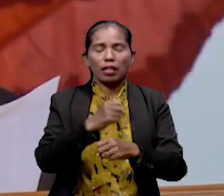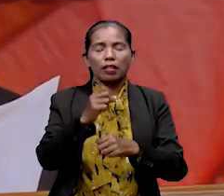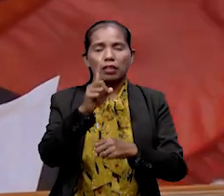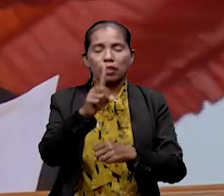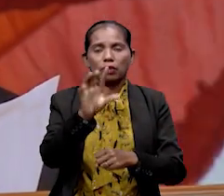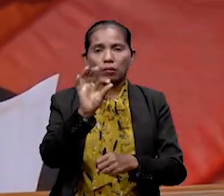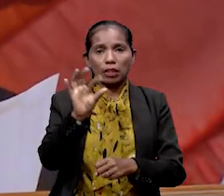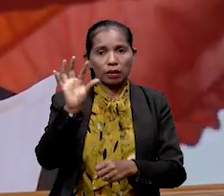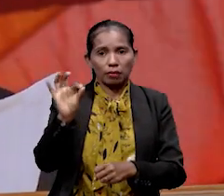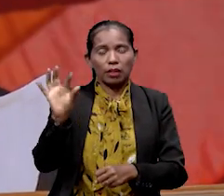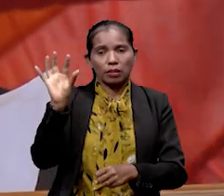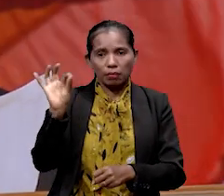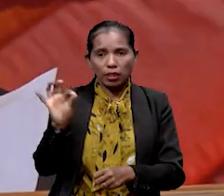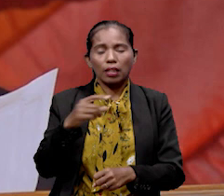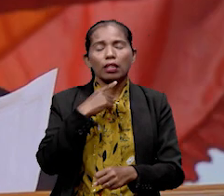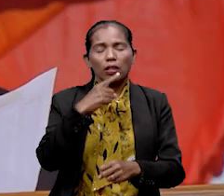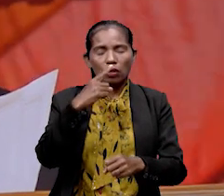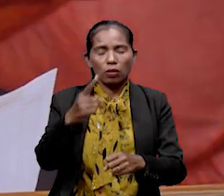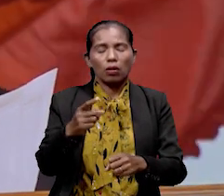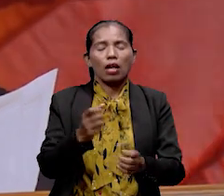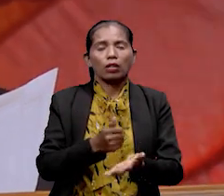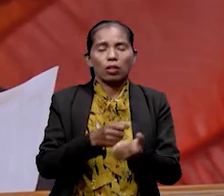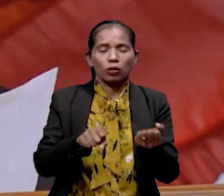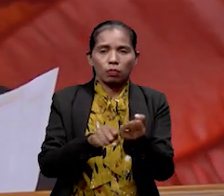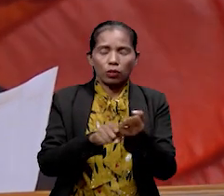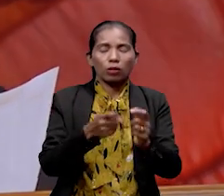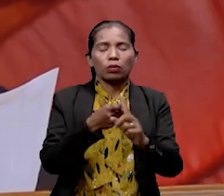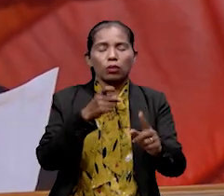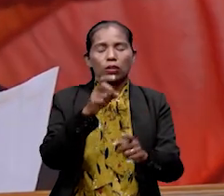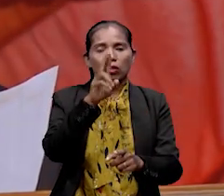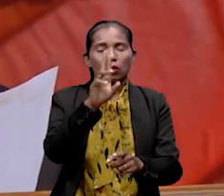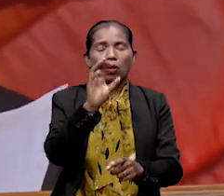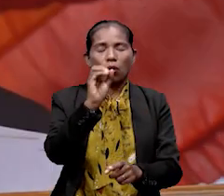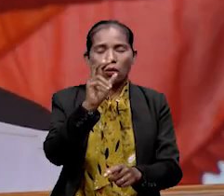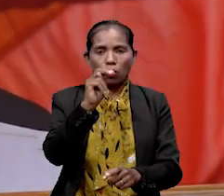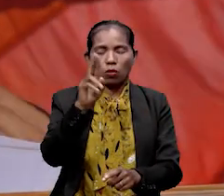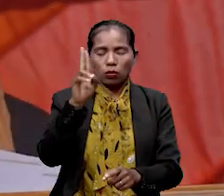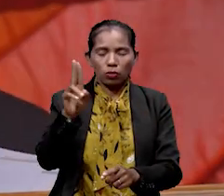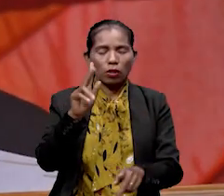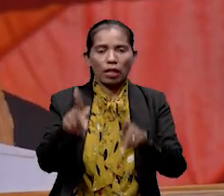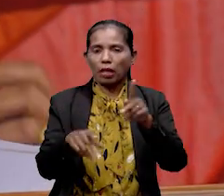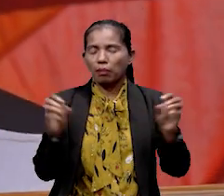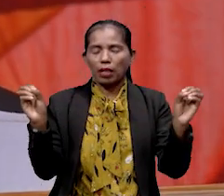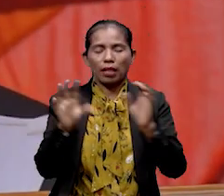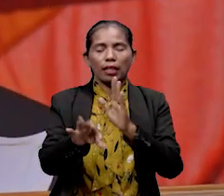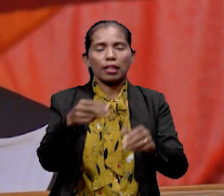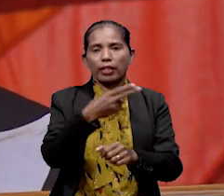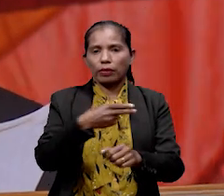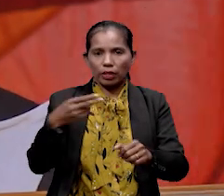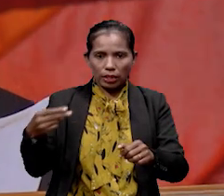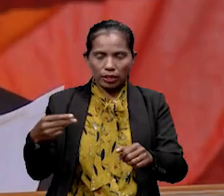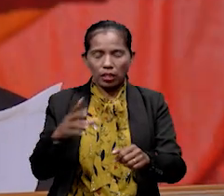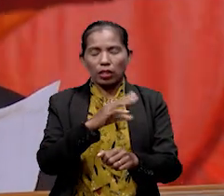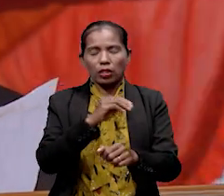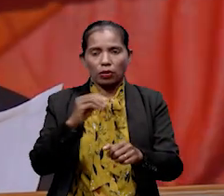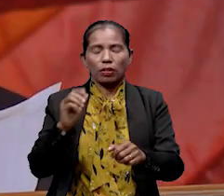1999 com supervisão Nações Unidas no maioria povo la hili autonomia ho Indonesia significa kata